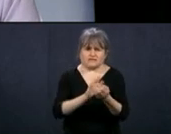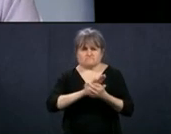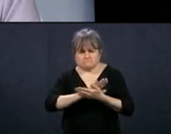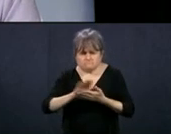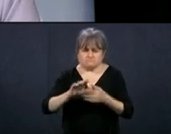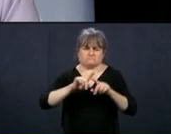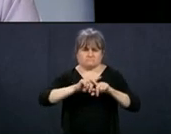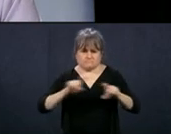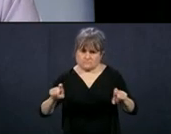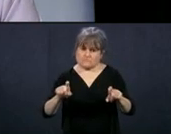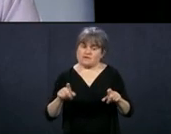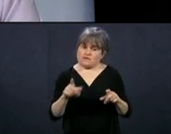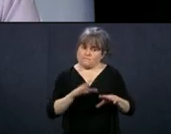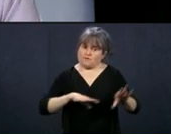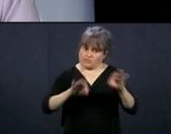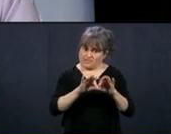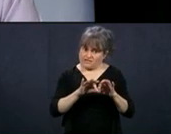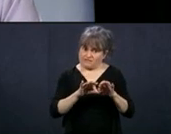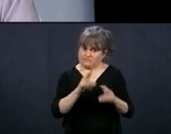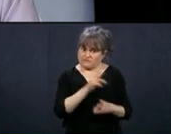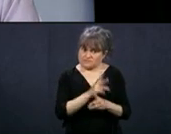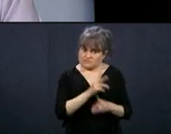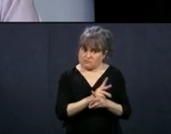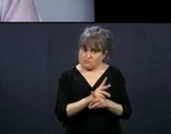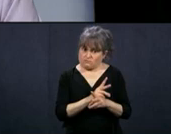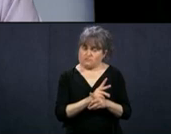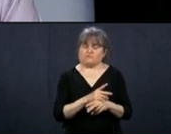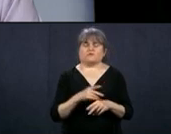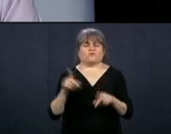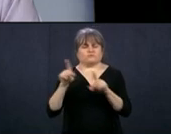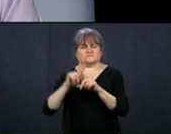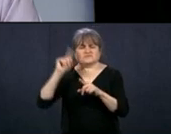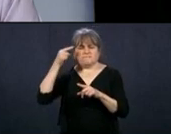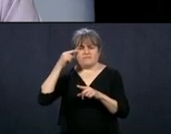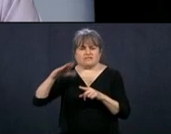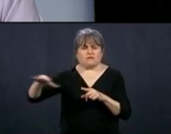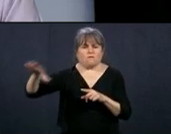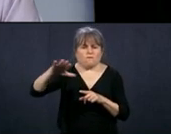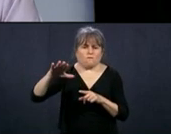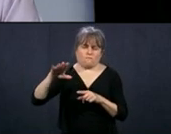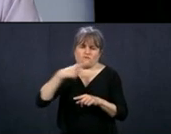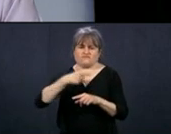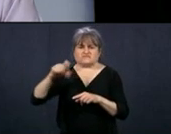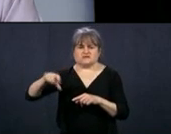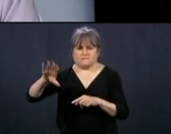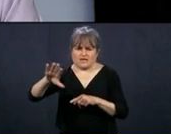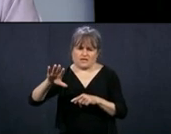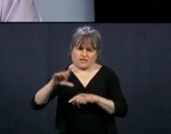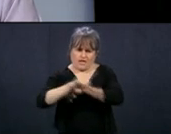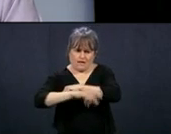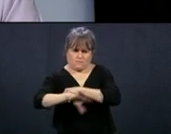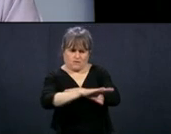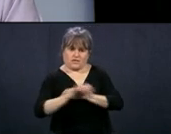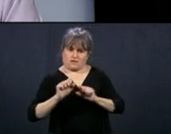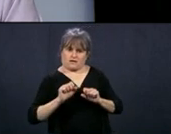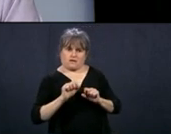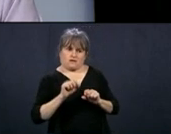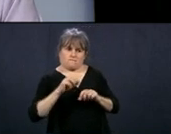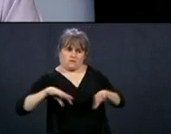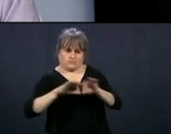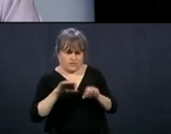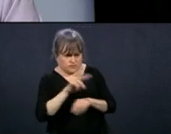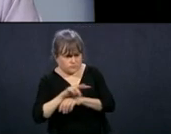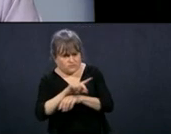du Québec d'en tenir compte, d'en être bien conscients, de s'assurer que ces consignes-là puissent être respectées dans tous les lieux de travail physique où les